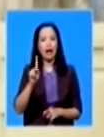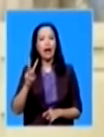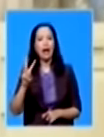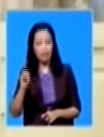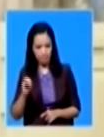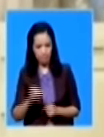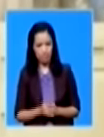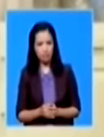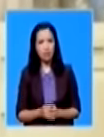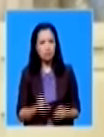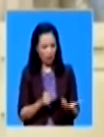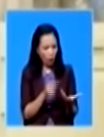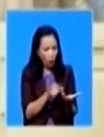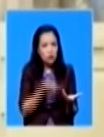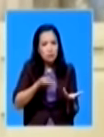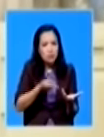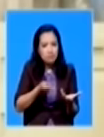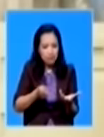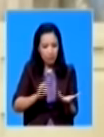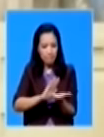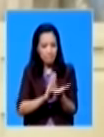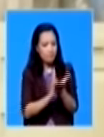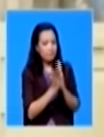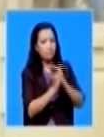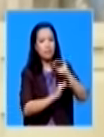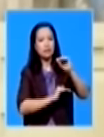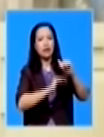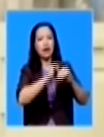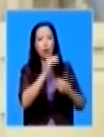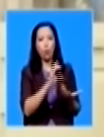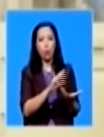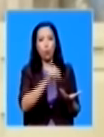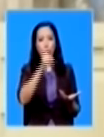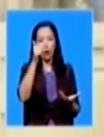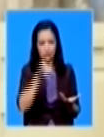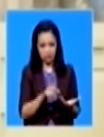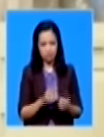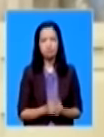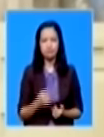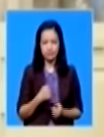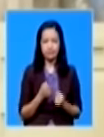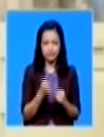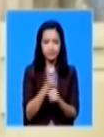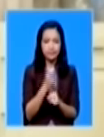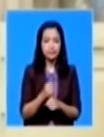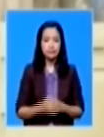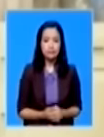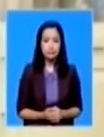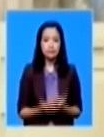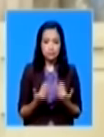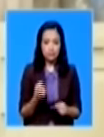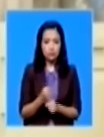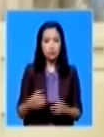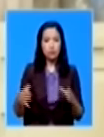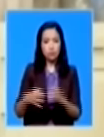คนจะได้ไม่ต้องแข่งขันกันลดราคาดั้มราคากันไงผมพยายามทำอย่างนี้อยู่นะกำลังตอนนี้ก็กลุ่มธุรกิจก